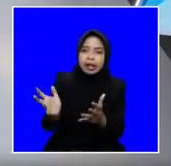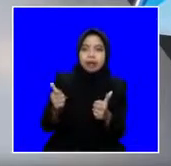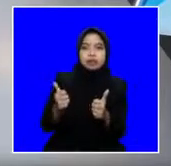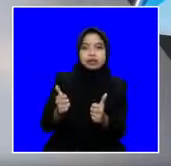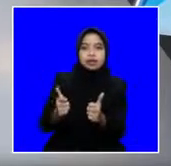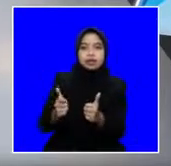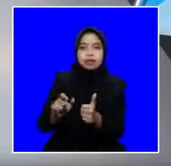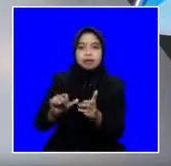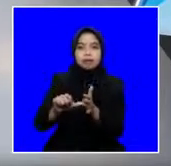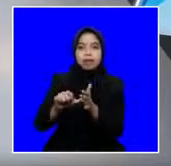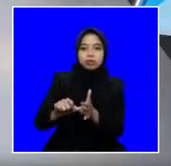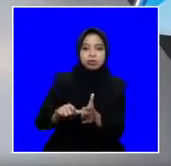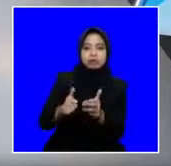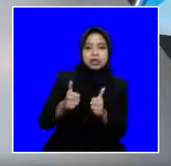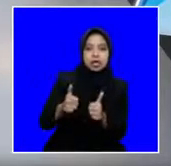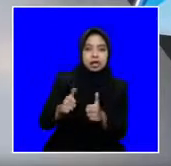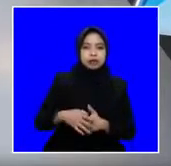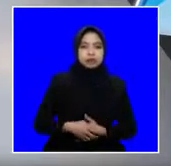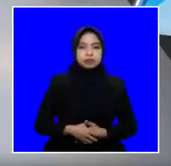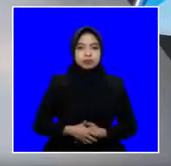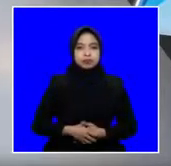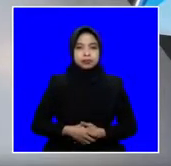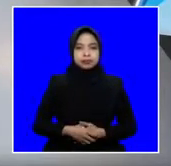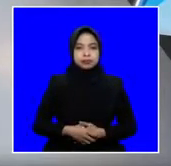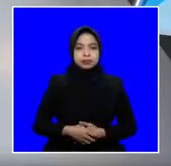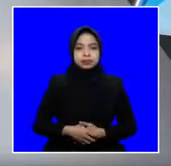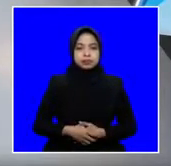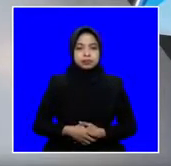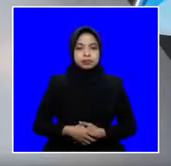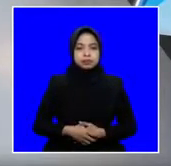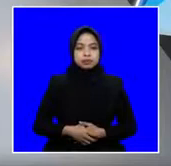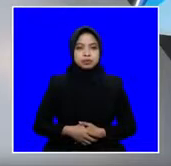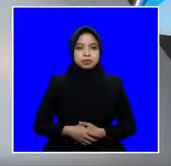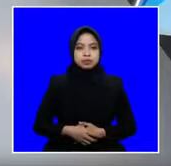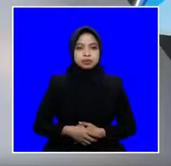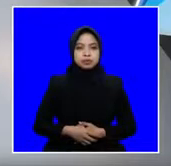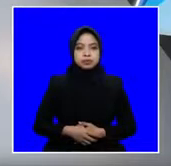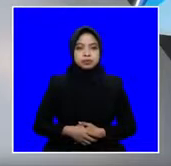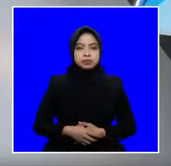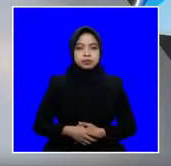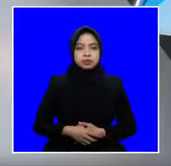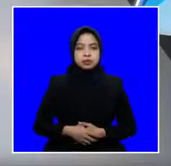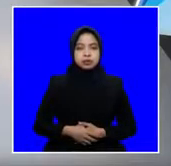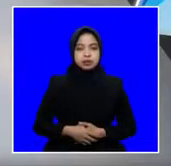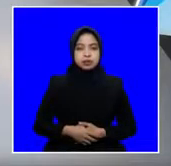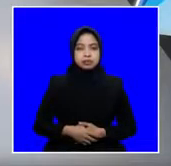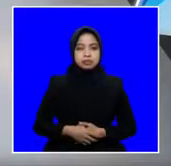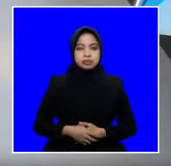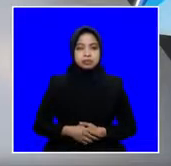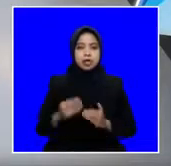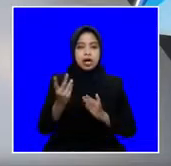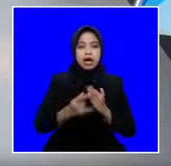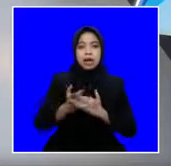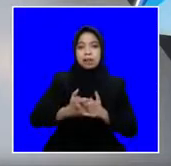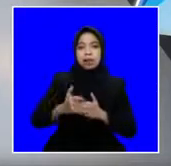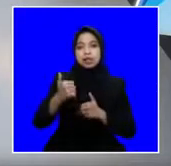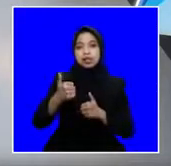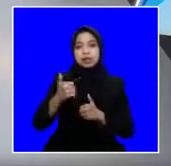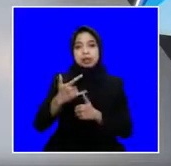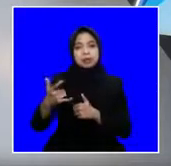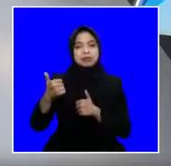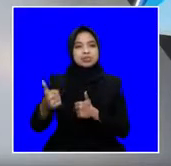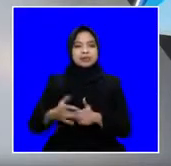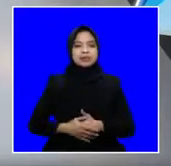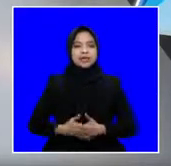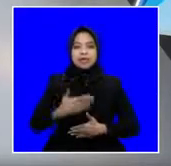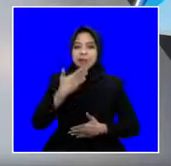bantu dengan grant dengan tertentu untuk memajukan dan meningkatkan dana abadi. Baik,